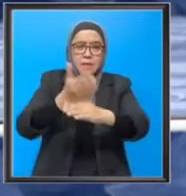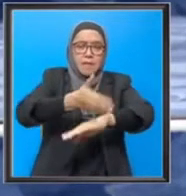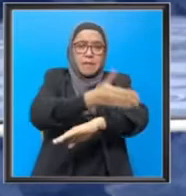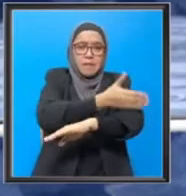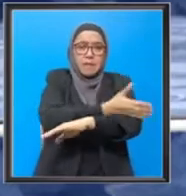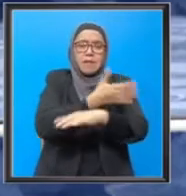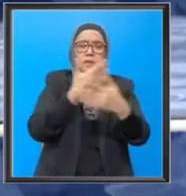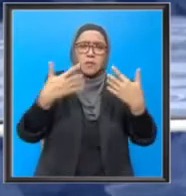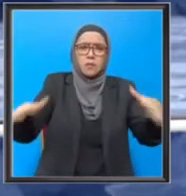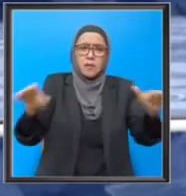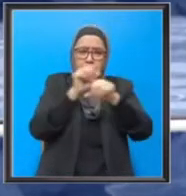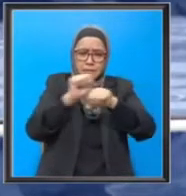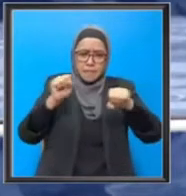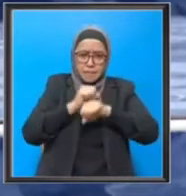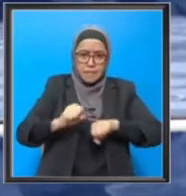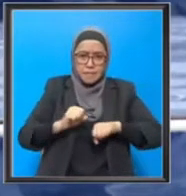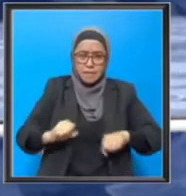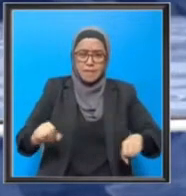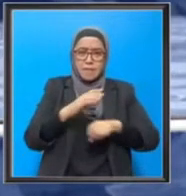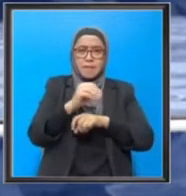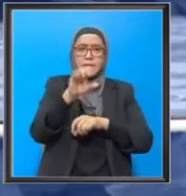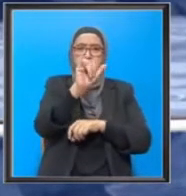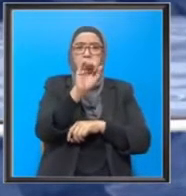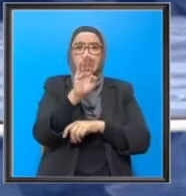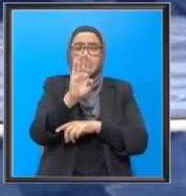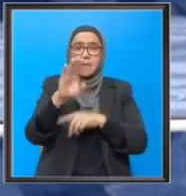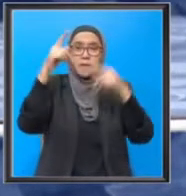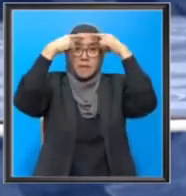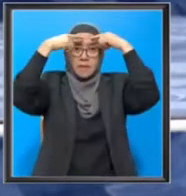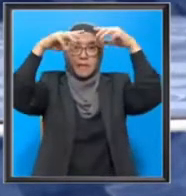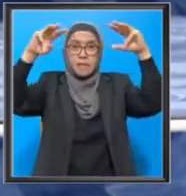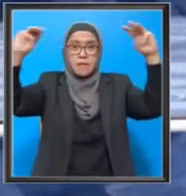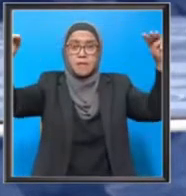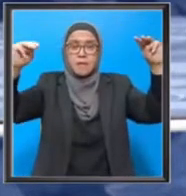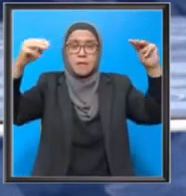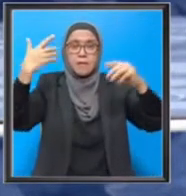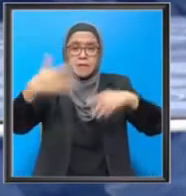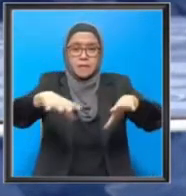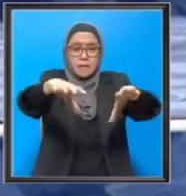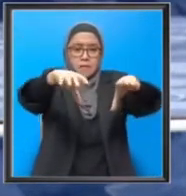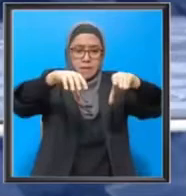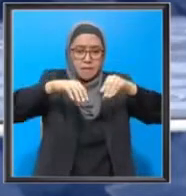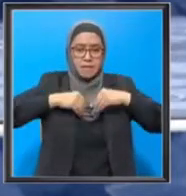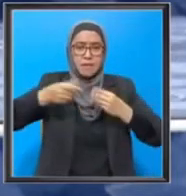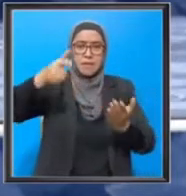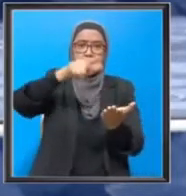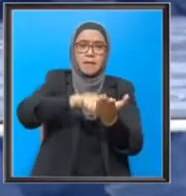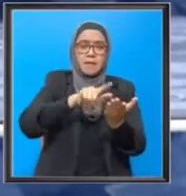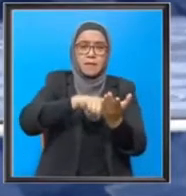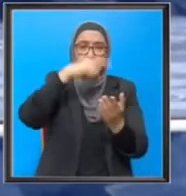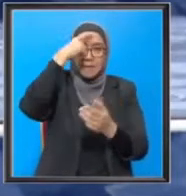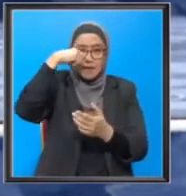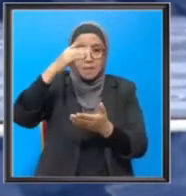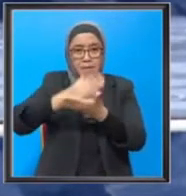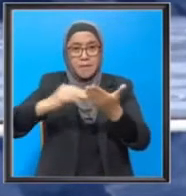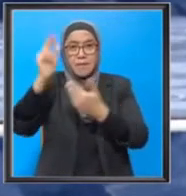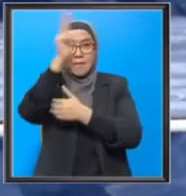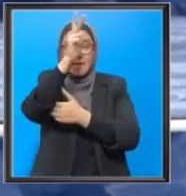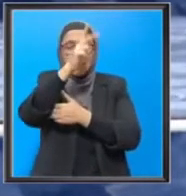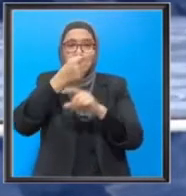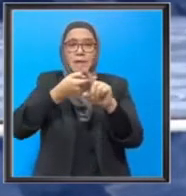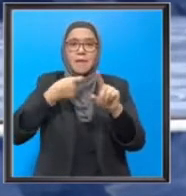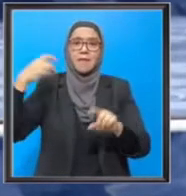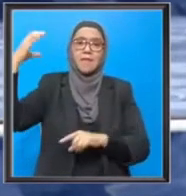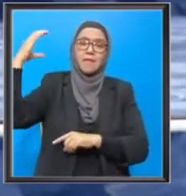disediakan ya MoboMarket Perdana Menteri telah menerima laporan tersebut bagi pihak kerajaan daripada